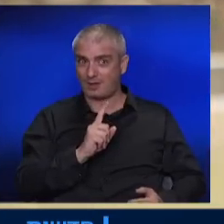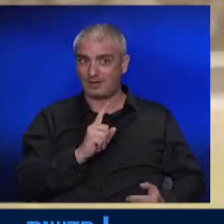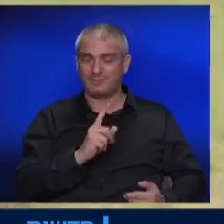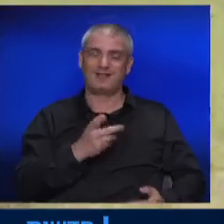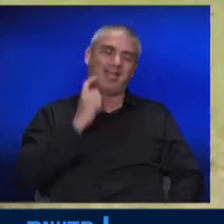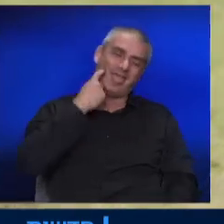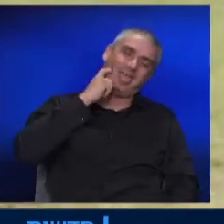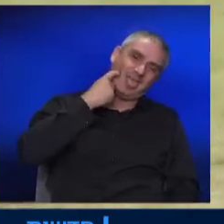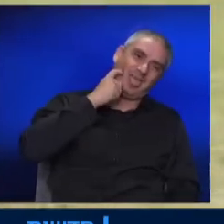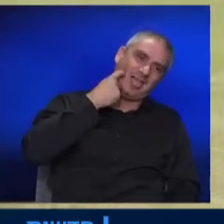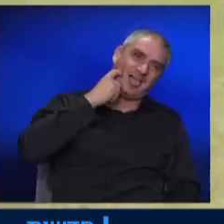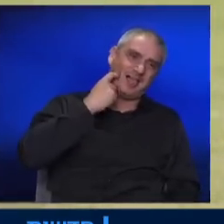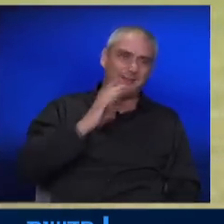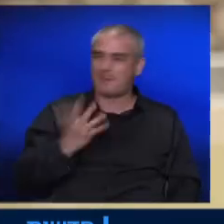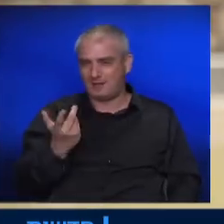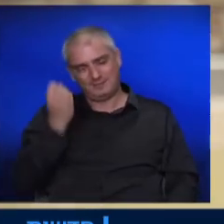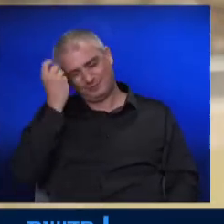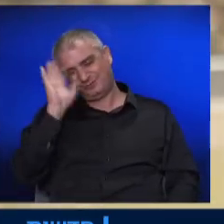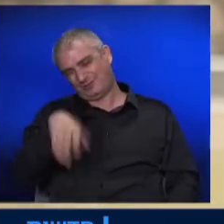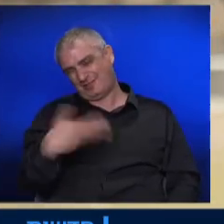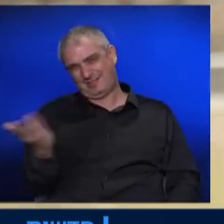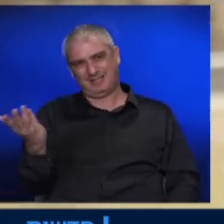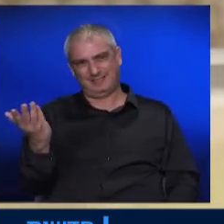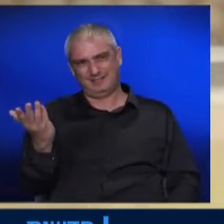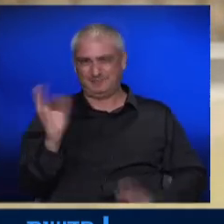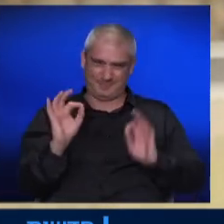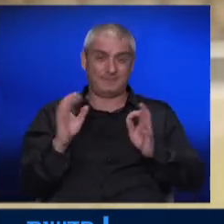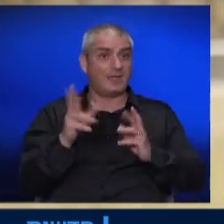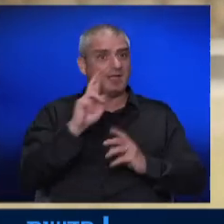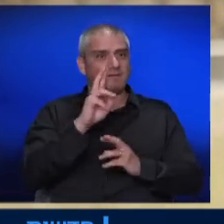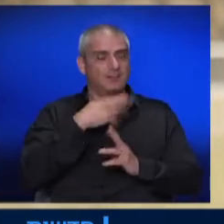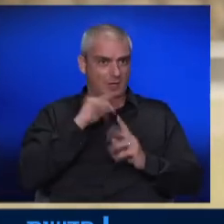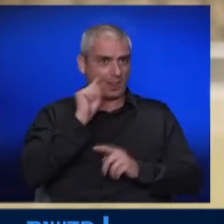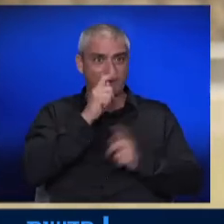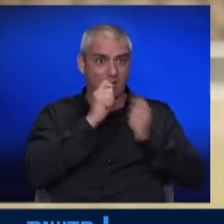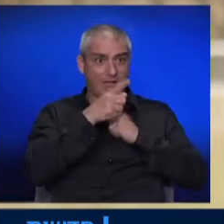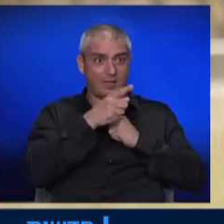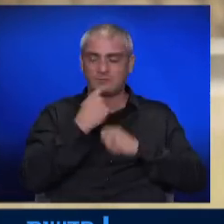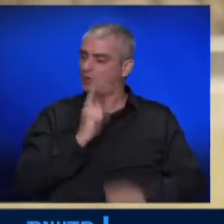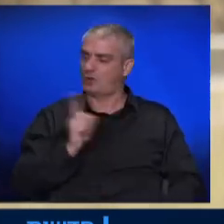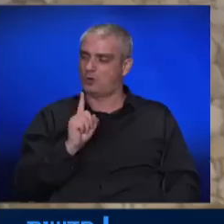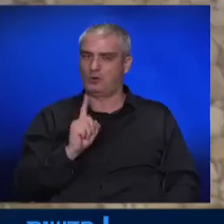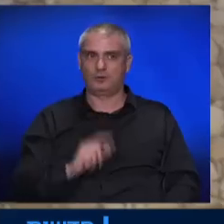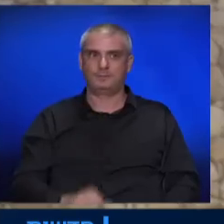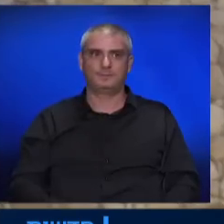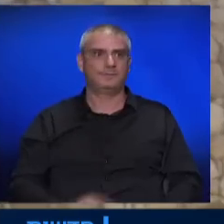מה? זה היה משתיות האלה, שאתה... אז רפיק, אני יכול לבוא לראיין אותך? לא. למה